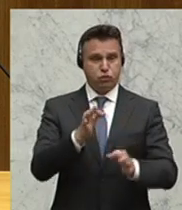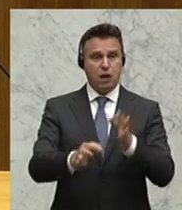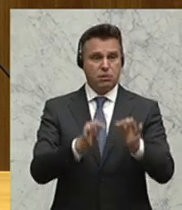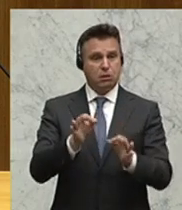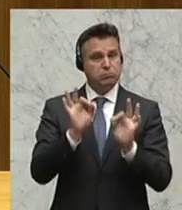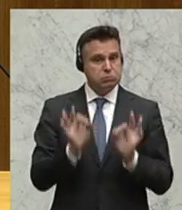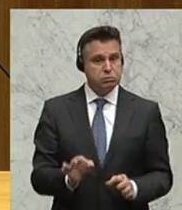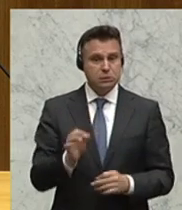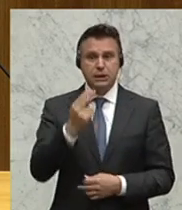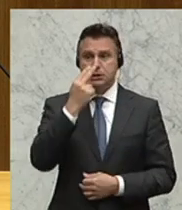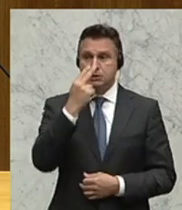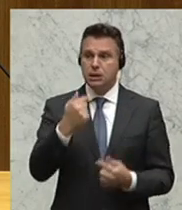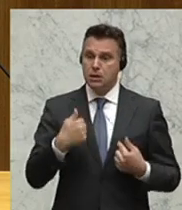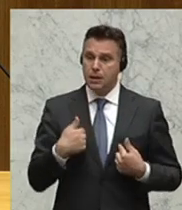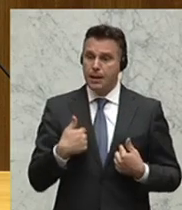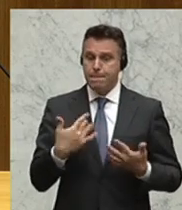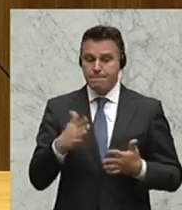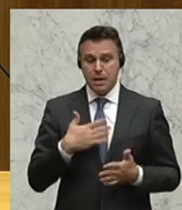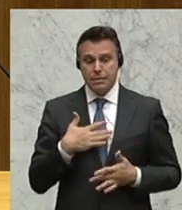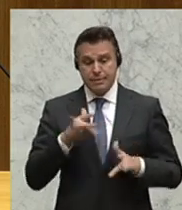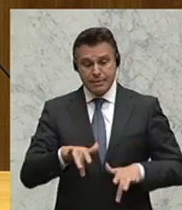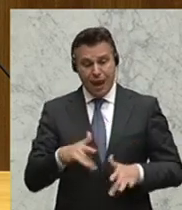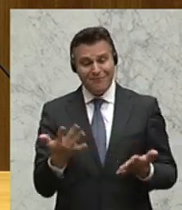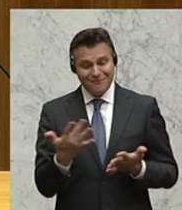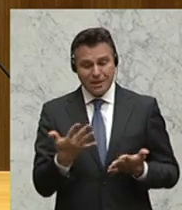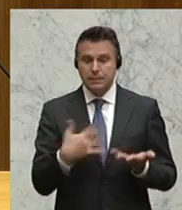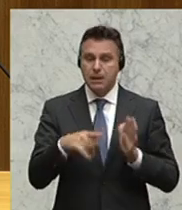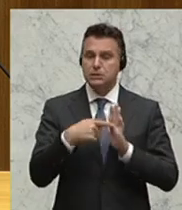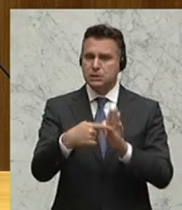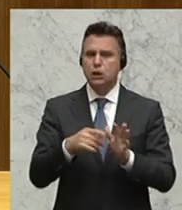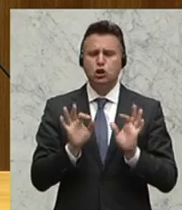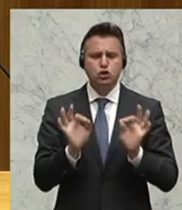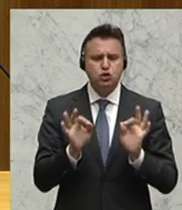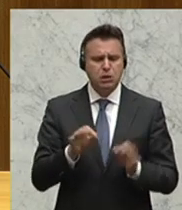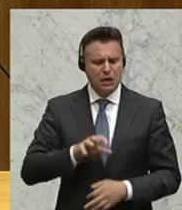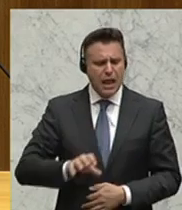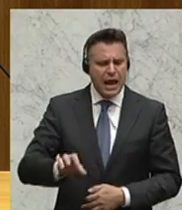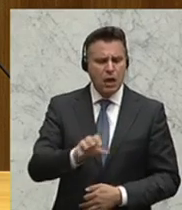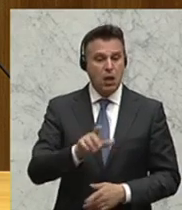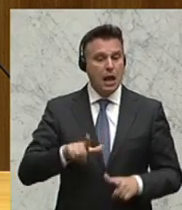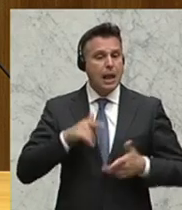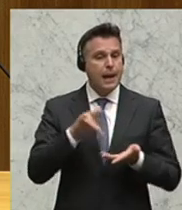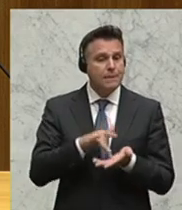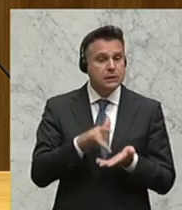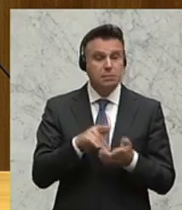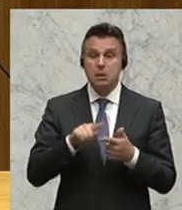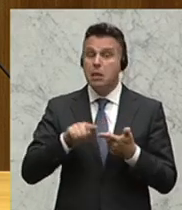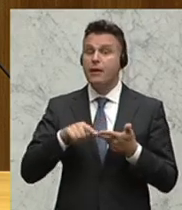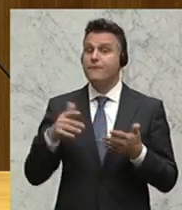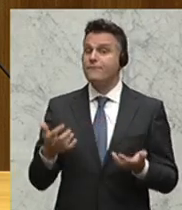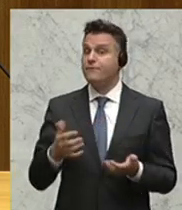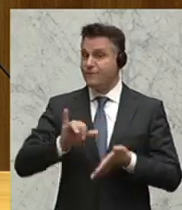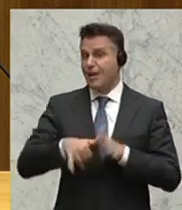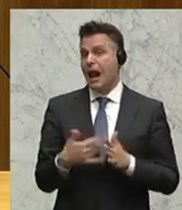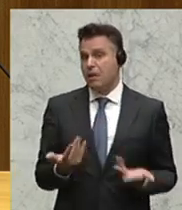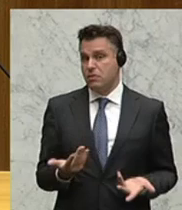zu sagen, wie können wir unsere Stärken hervorheben, besondere regionale Spezialitäten, Lebensmittel, Weinprodukte